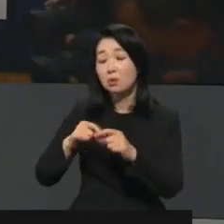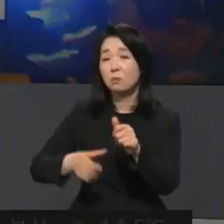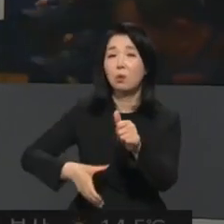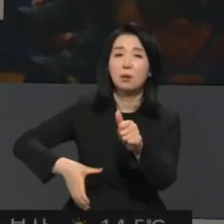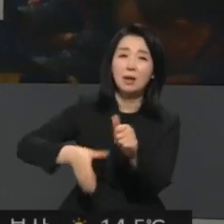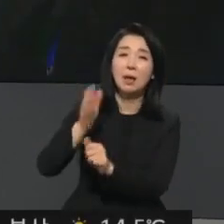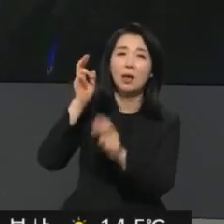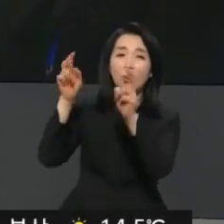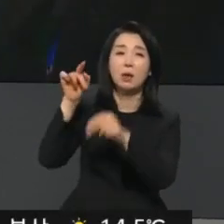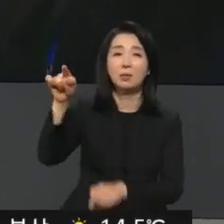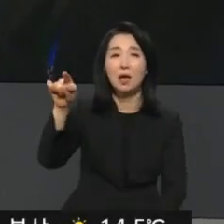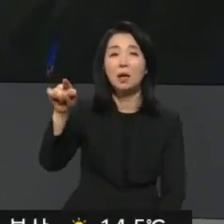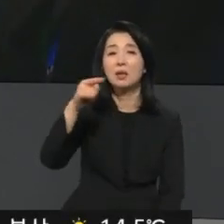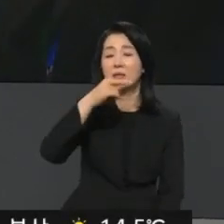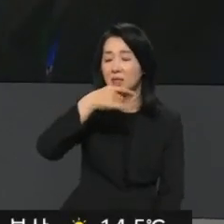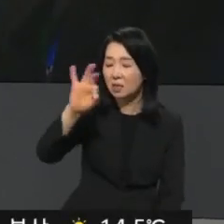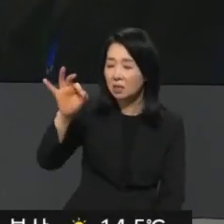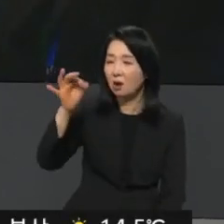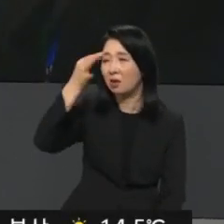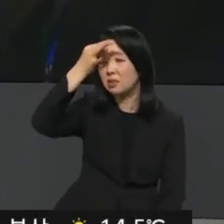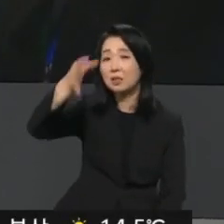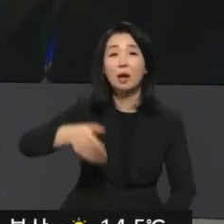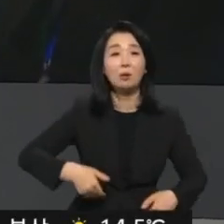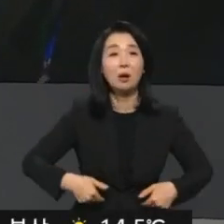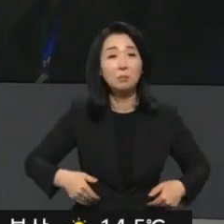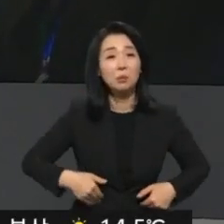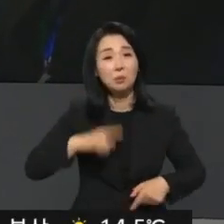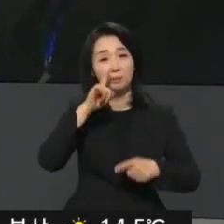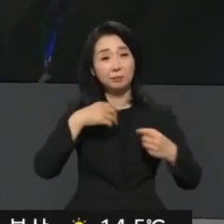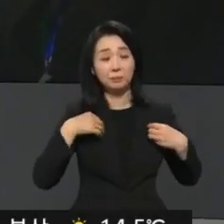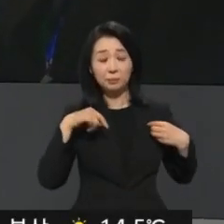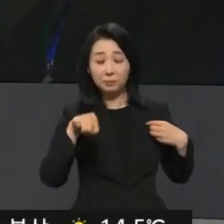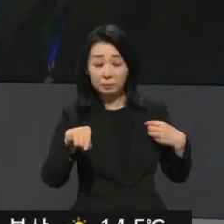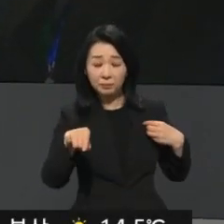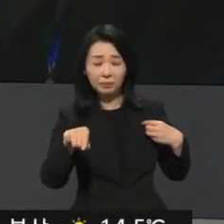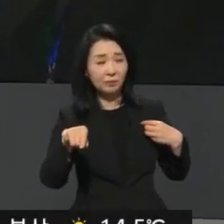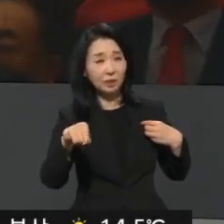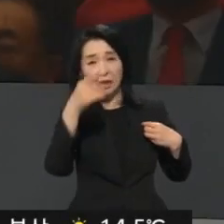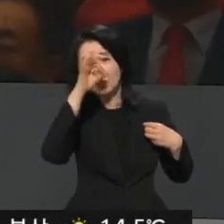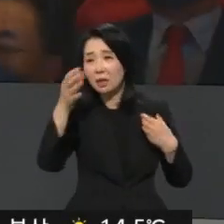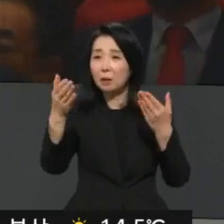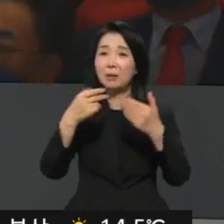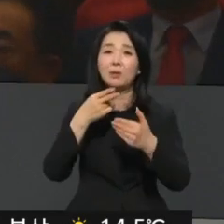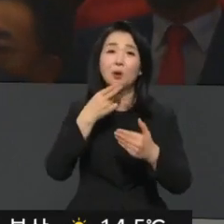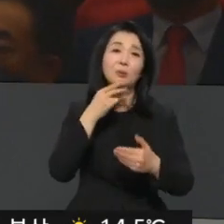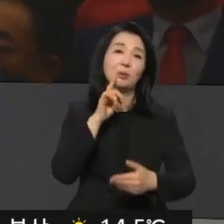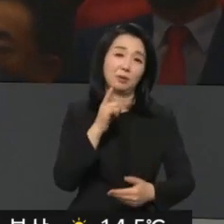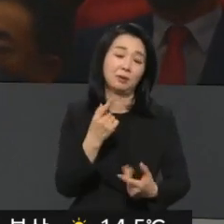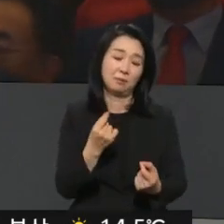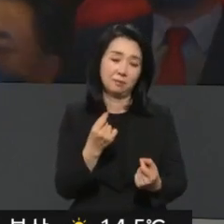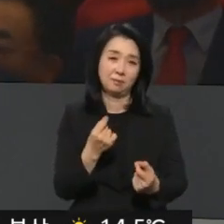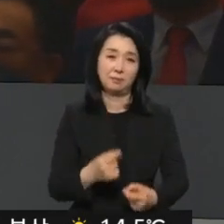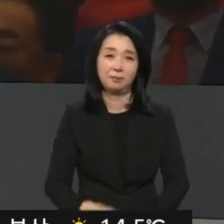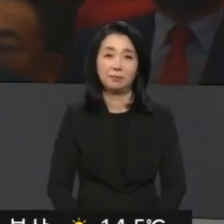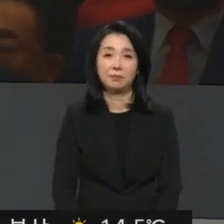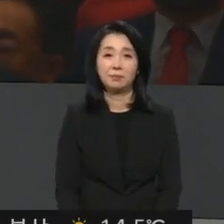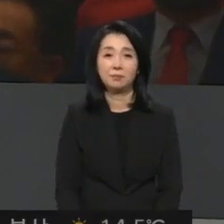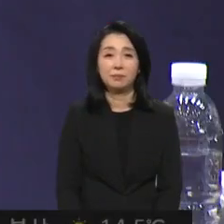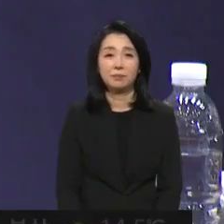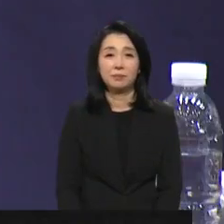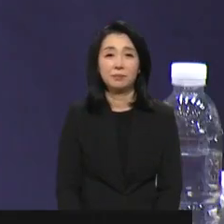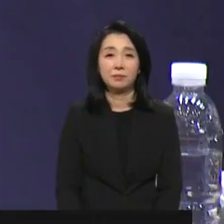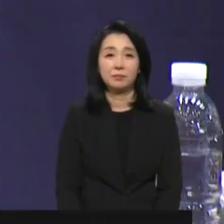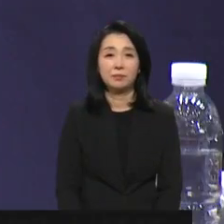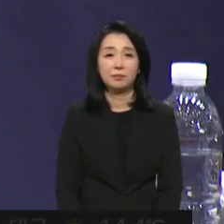가해 기업의 인정과 사과일 텐데요 정부는이 역시도 불가능해 보인다고 오늘 사실상 못 박았습니다